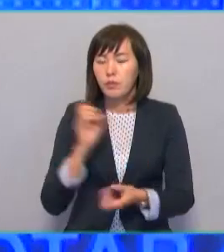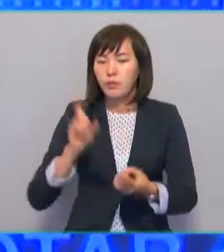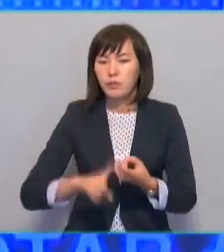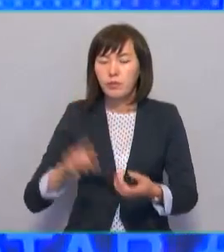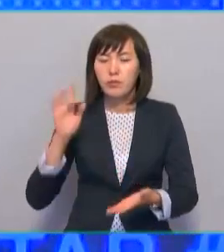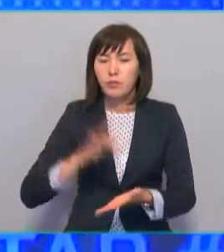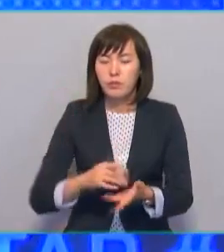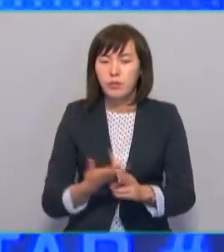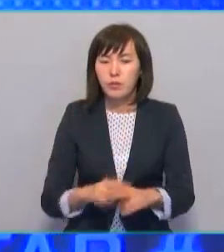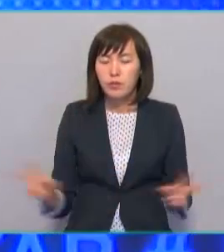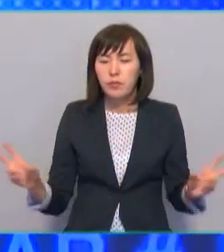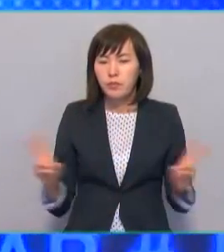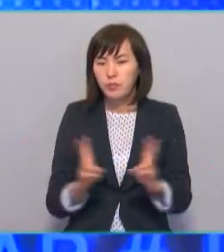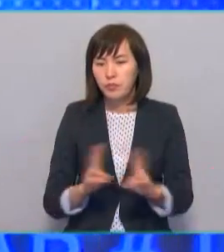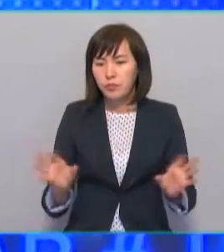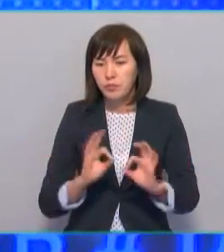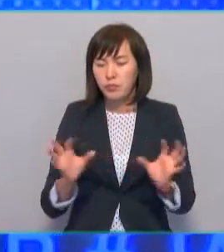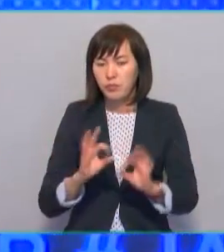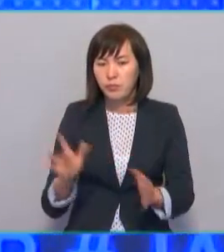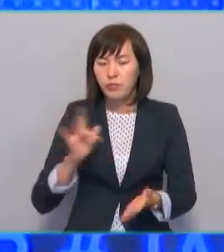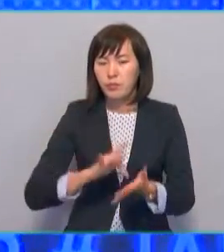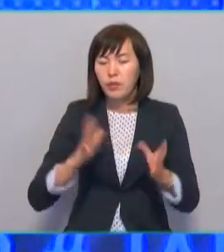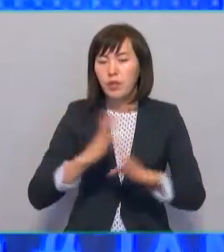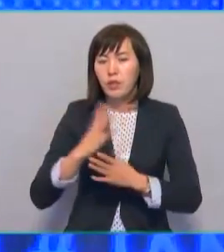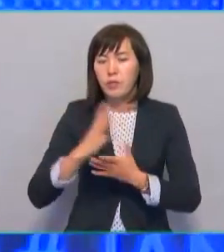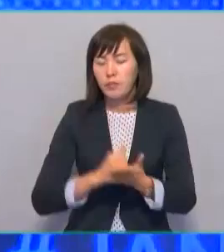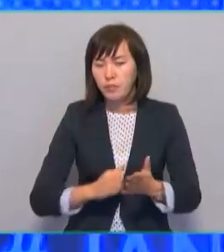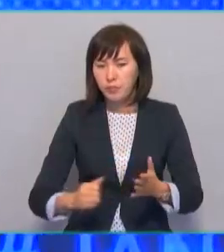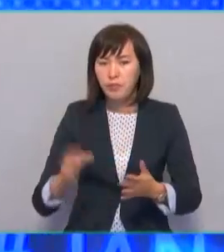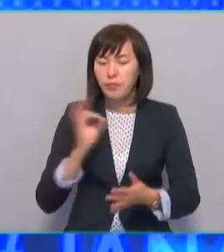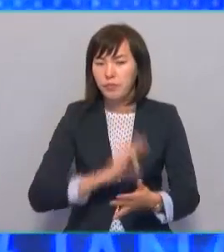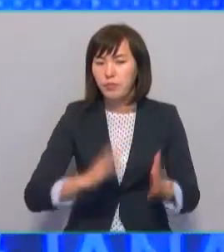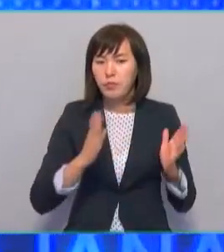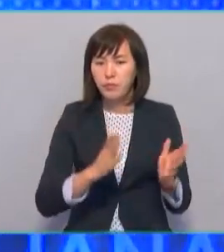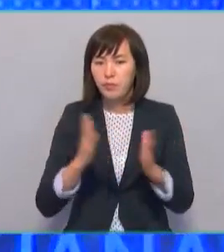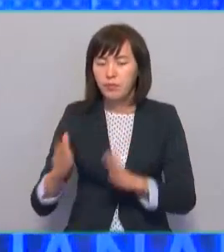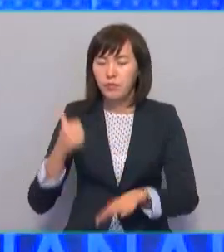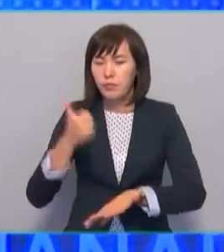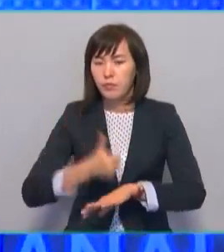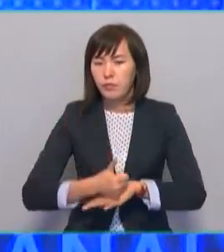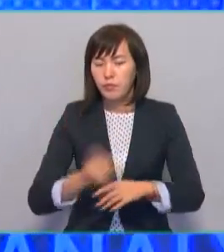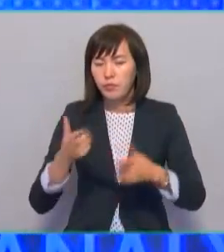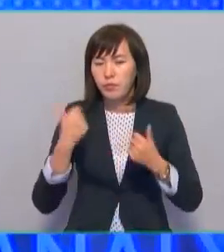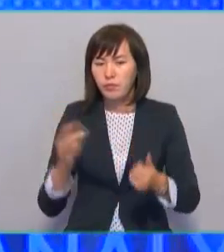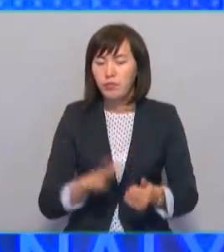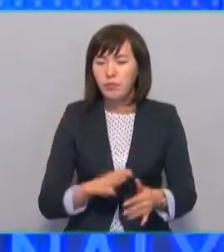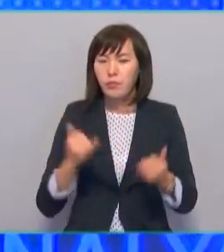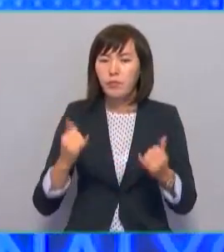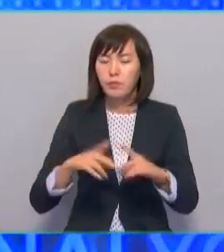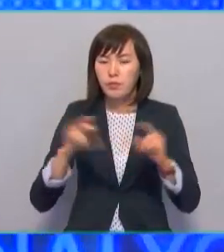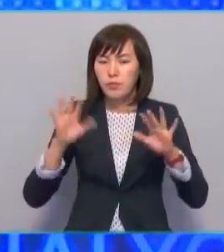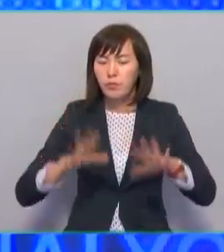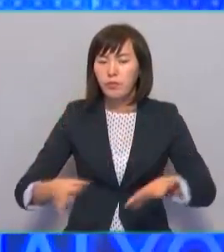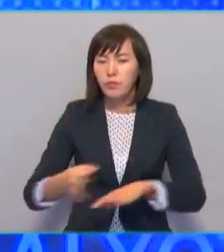коммуникация орталығында өткен баспасөз брифингінде қалалық табиғи ресурстар және табиғат пайдалануды реттеу басқармасының басшысы мәлімдеді. Қазір